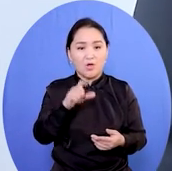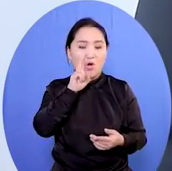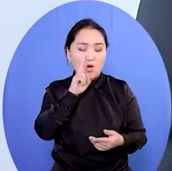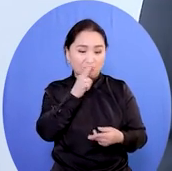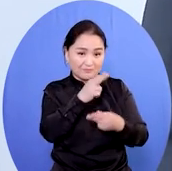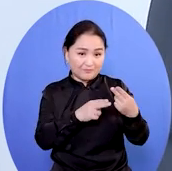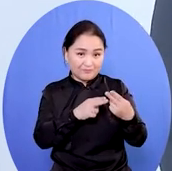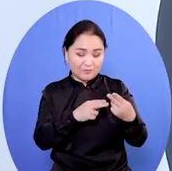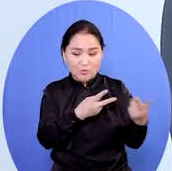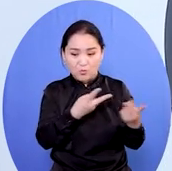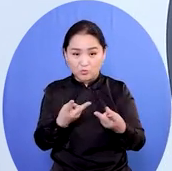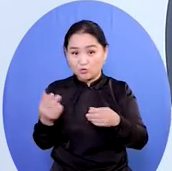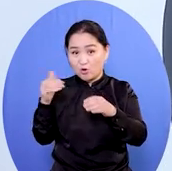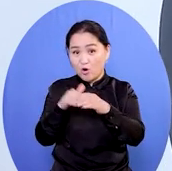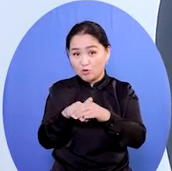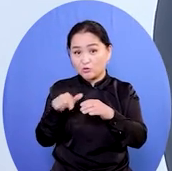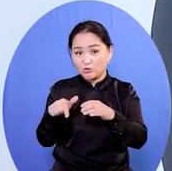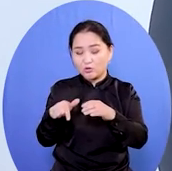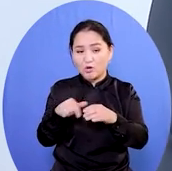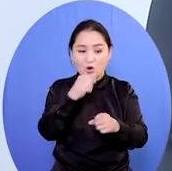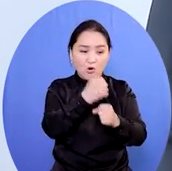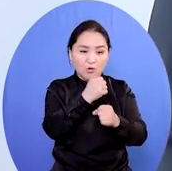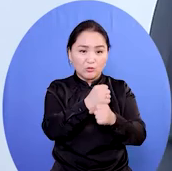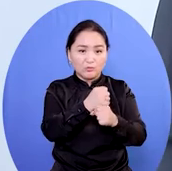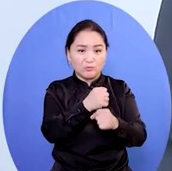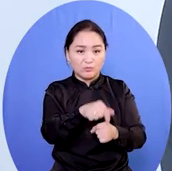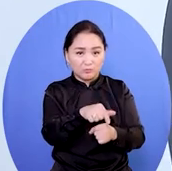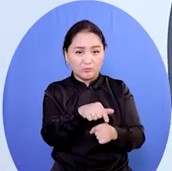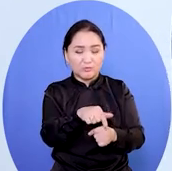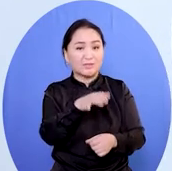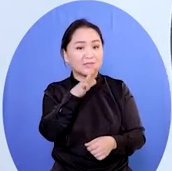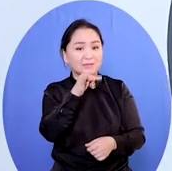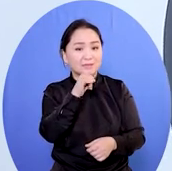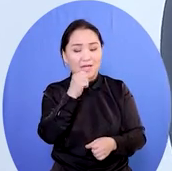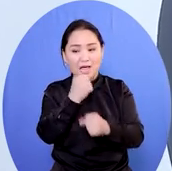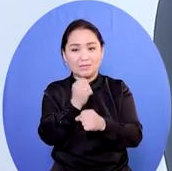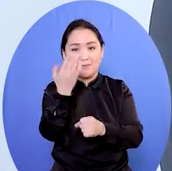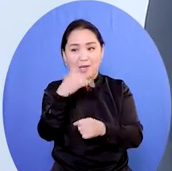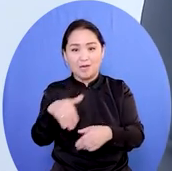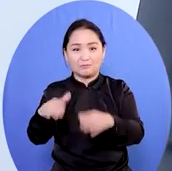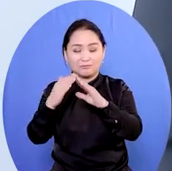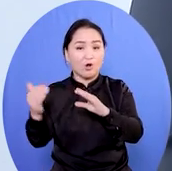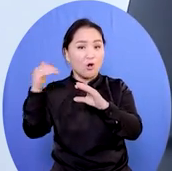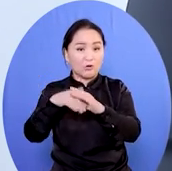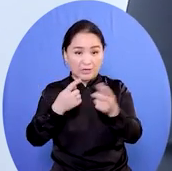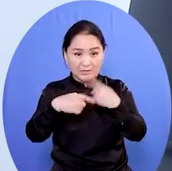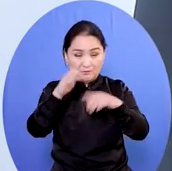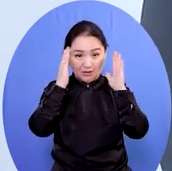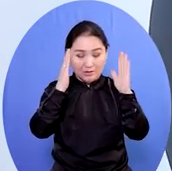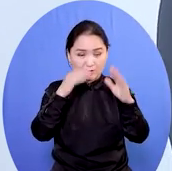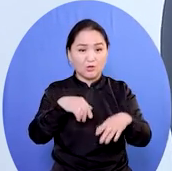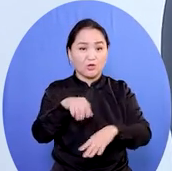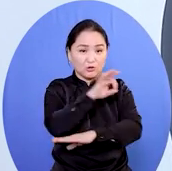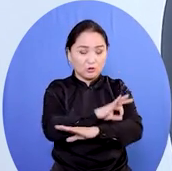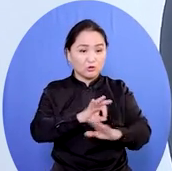эрхийн бичгийн үйлчилгээ хамт хамрагдаж байгаа те хөтөлмөрийн насны ажил эрхэлдэггүй хүмүүсийн ажлын байртай болоход анхаарыг. Энэ чиглэлээр бүгдээрээ одоо төсөл